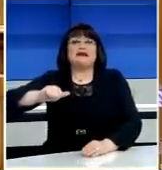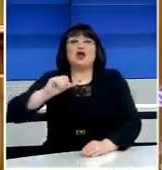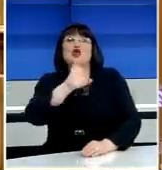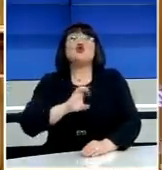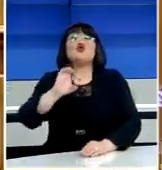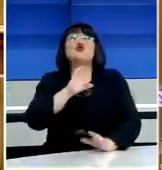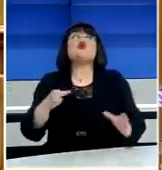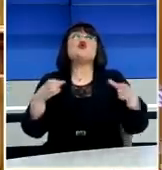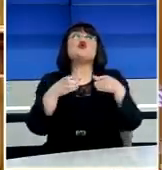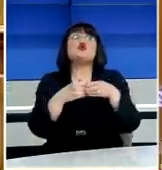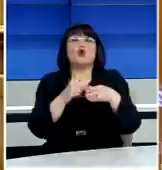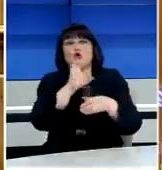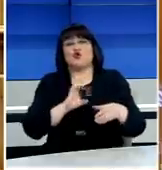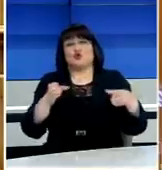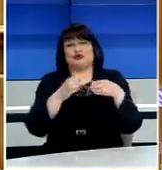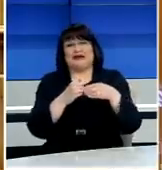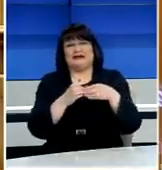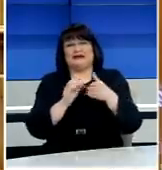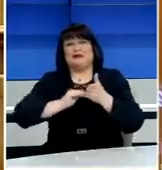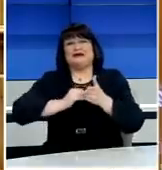Eurostat μάλλον, όχι Ελστάτ, Eurostat.